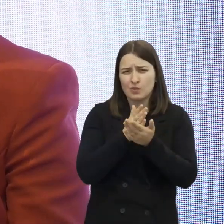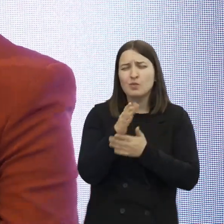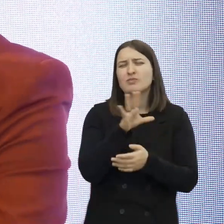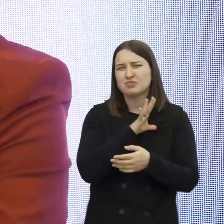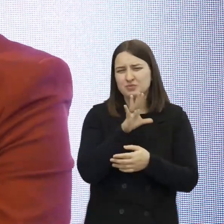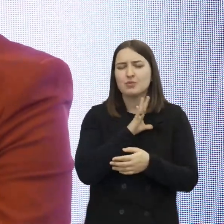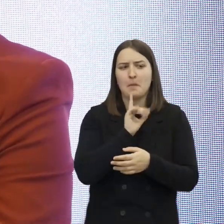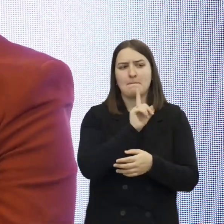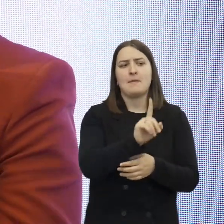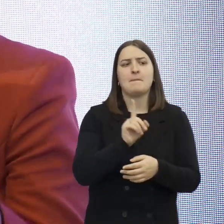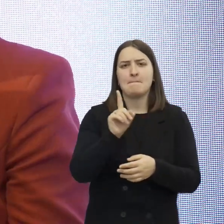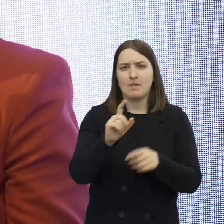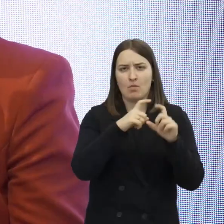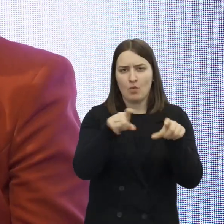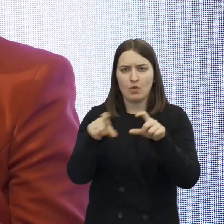Tai